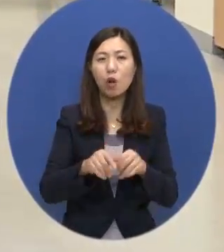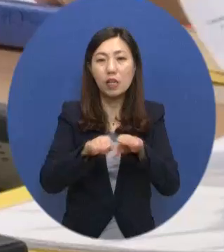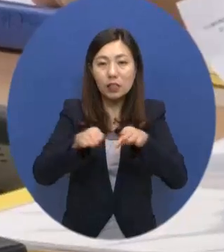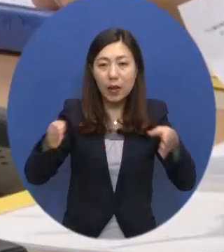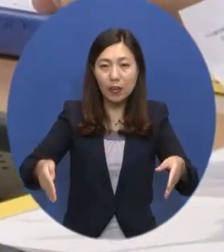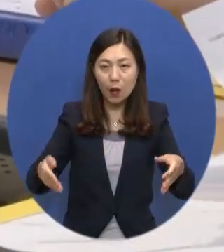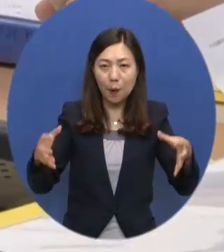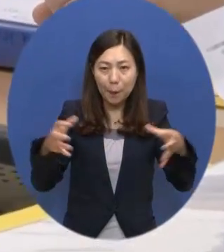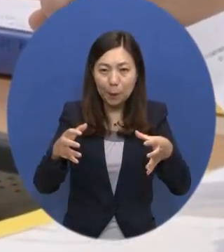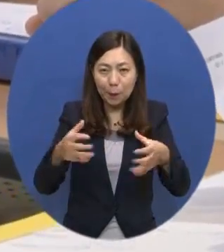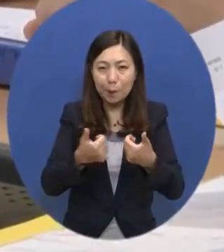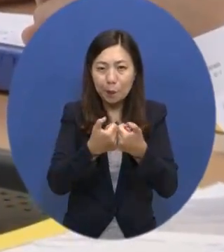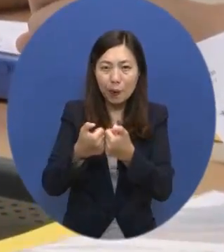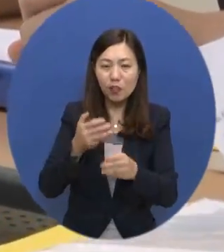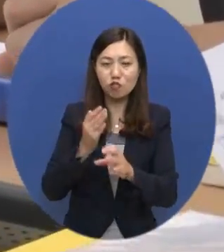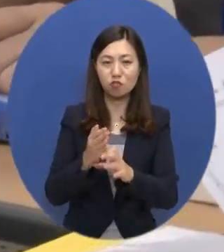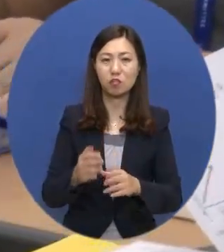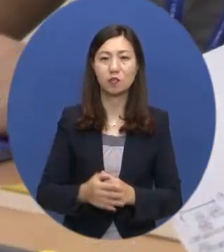선수들.